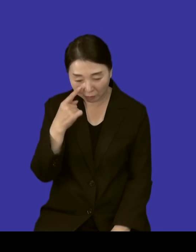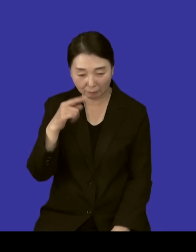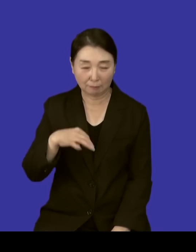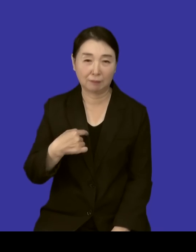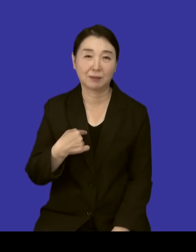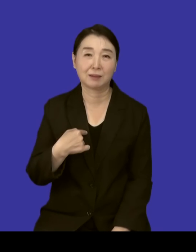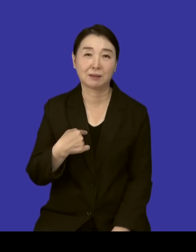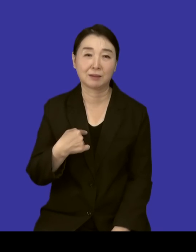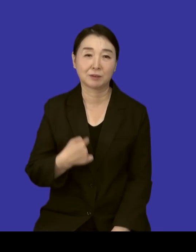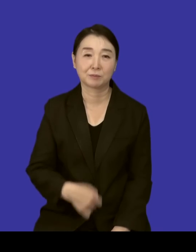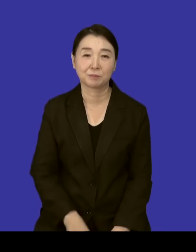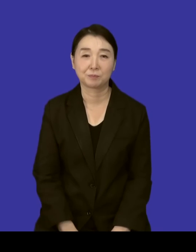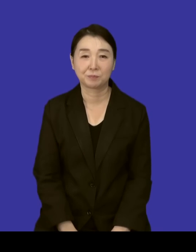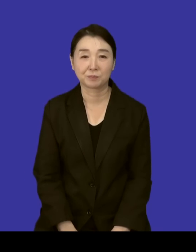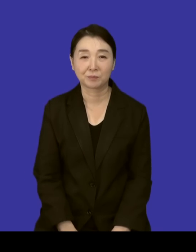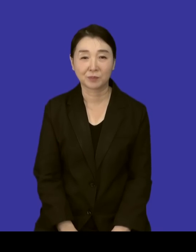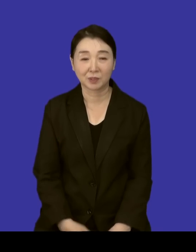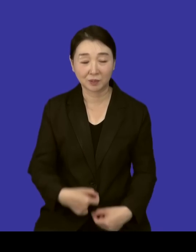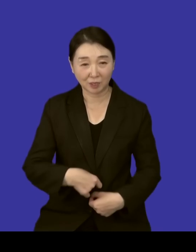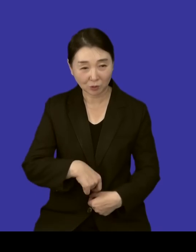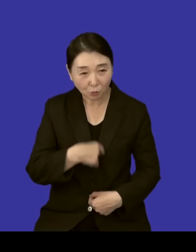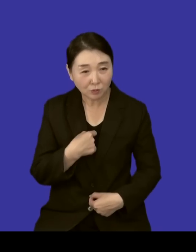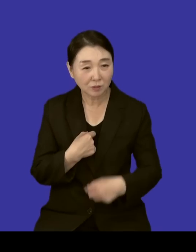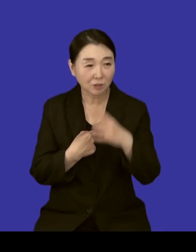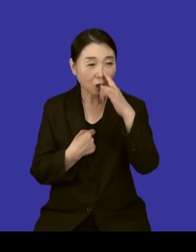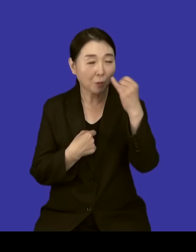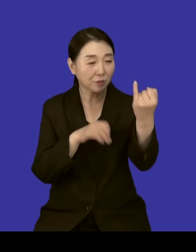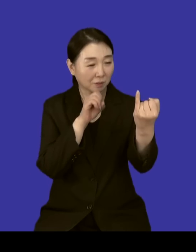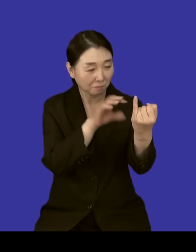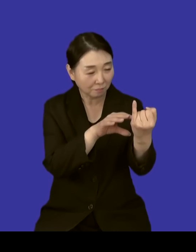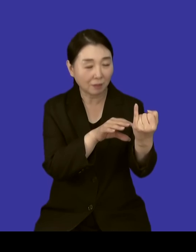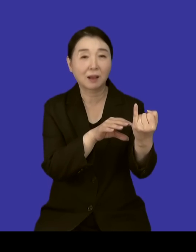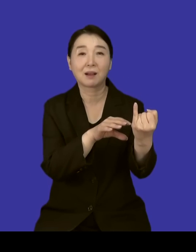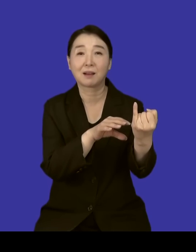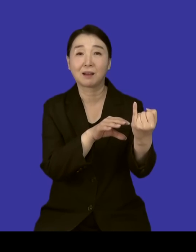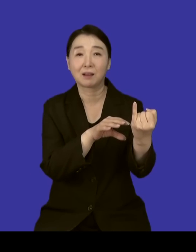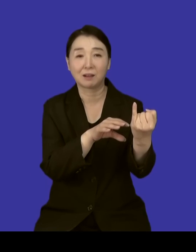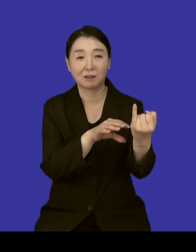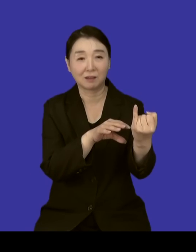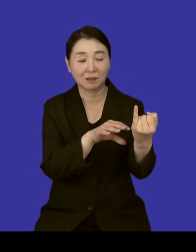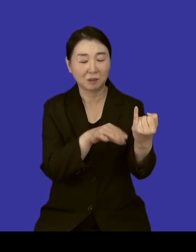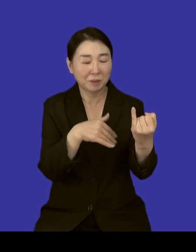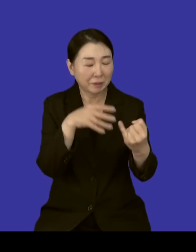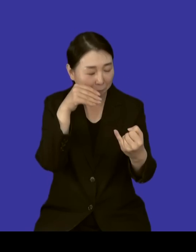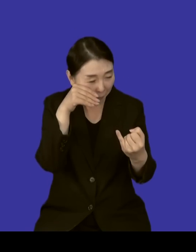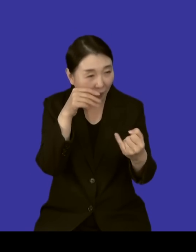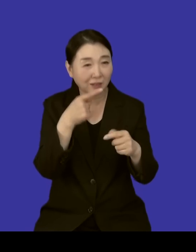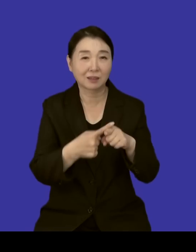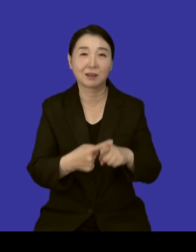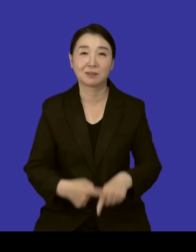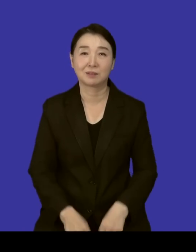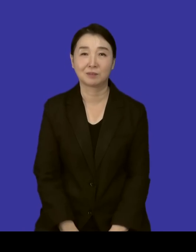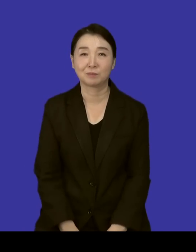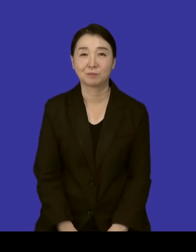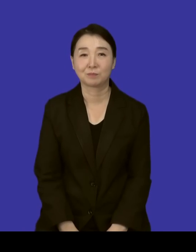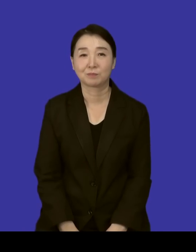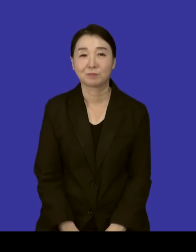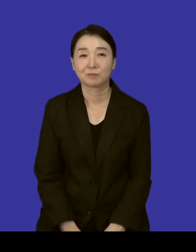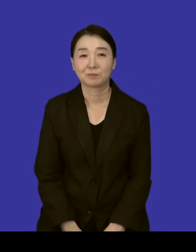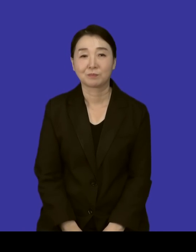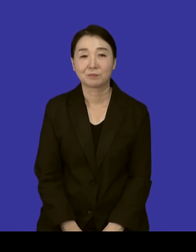제가 처음으로 솔직하게 어머니한테 그렇게 얘기를 한 거예요. 맨날 내내 하다가.